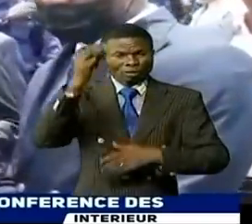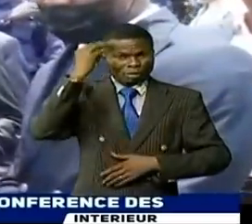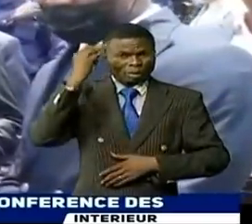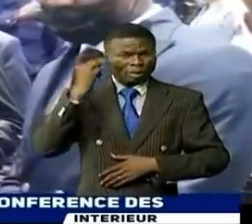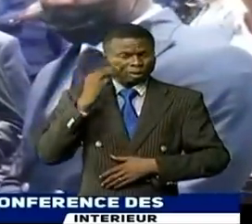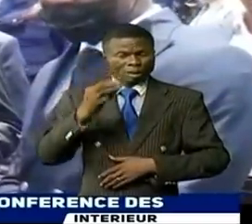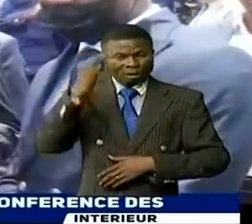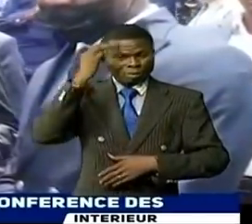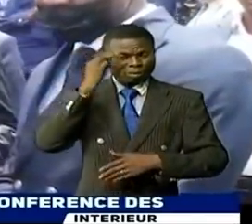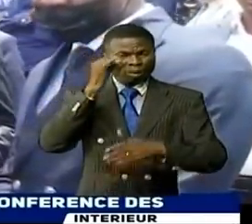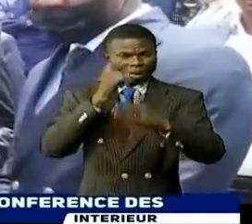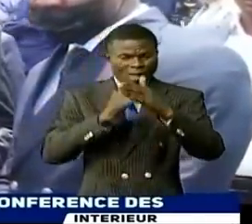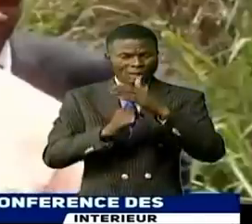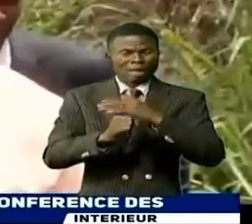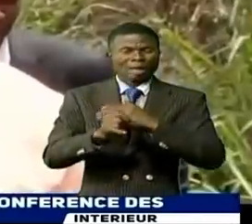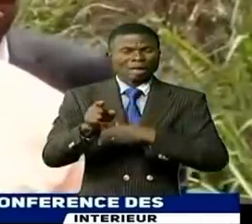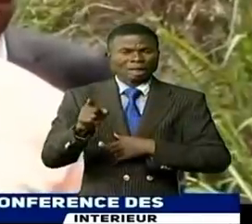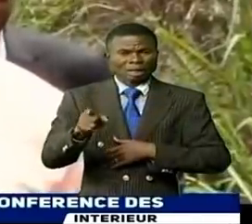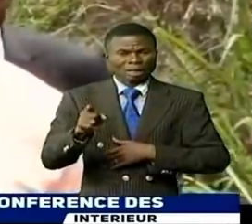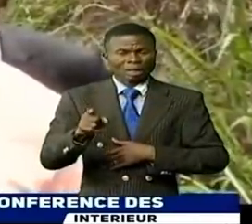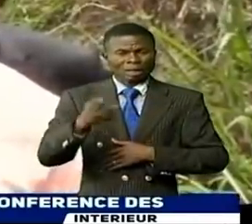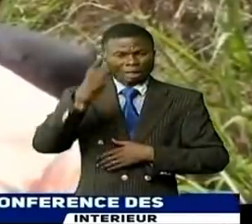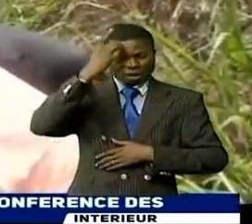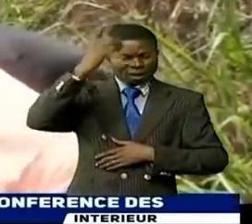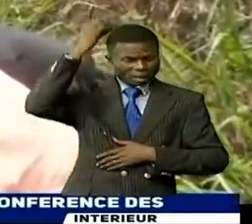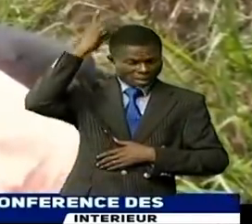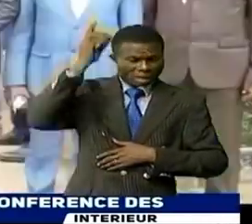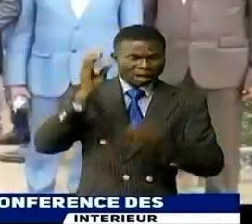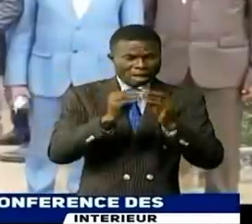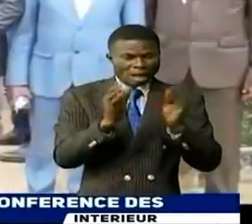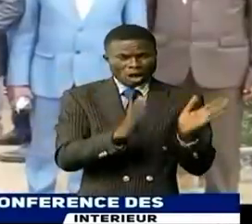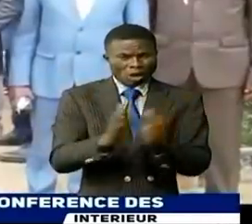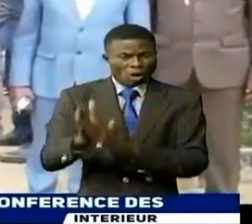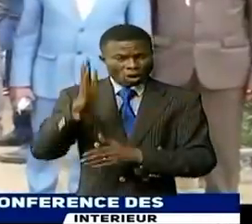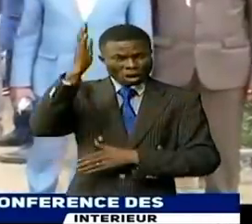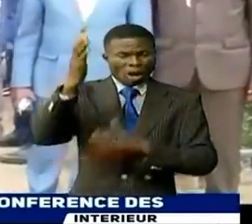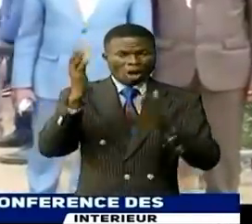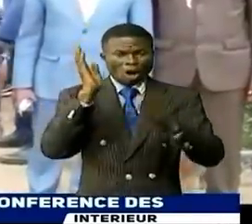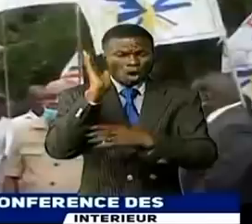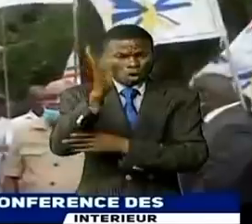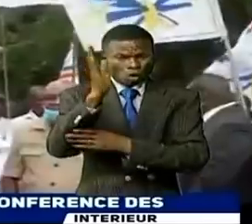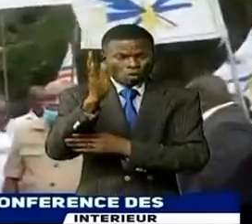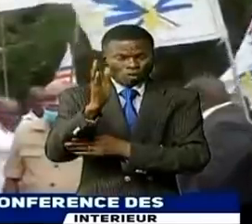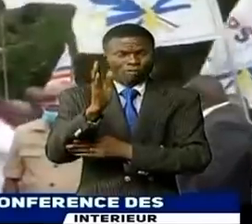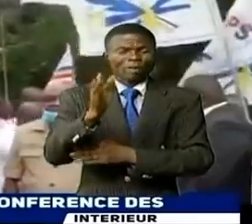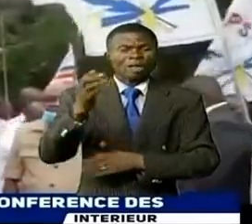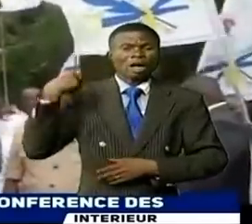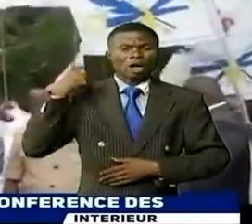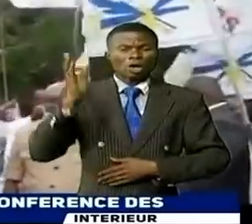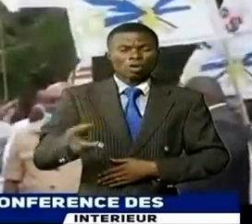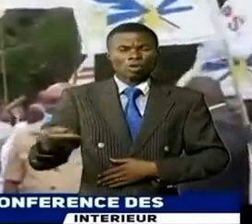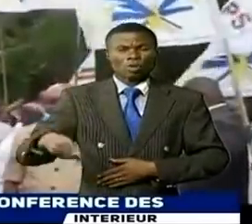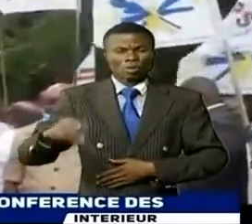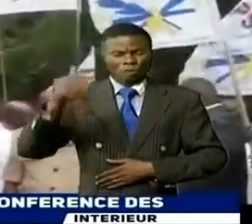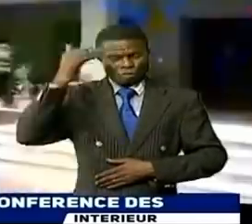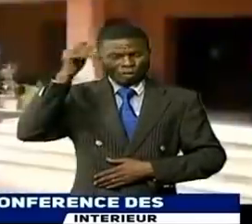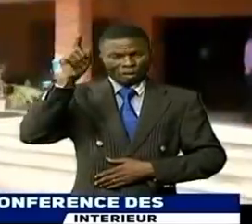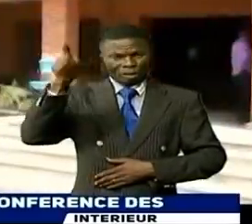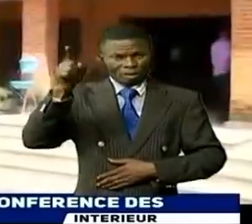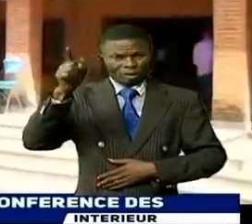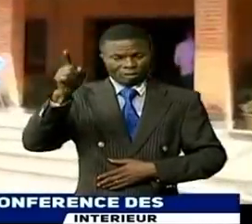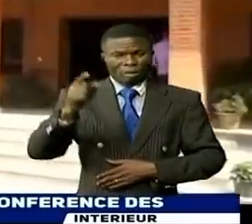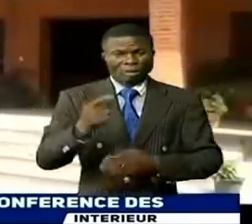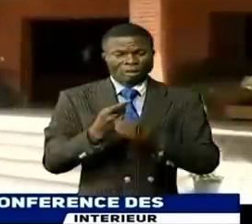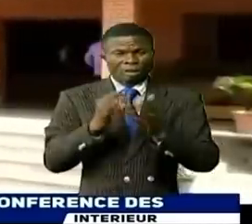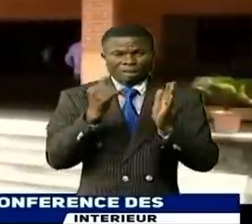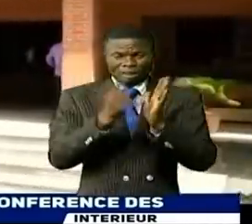de l'Intérieur Daniel Asselo, pour la réunion préparatoire de la prochaine conférence de gouverneurs en Mbandaka dans la province de l'Équateur. Du 6